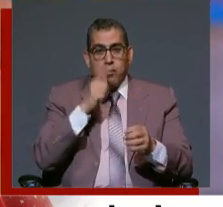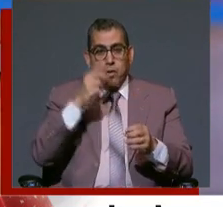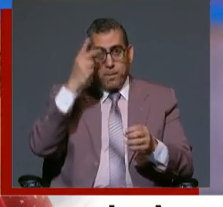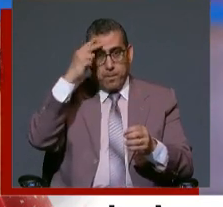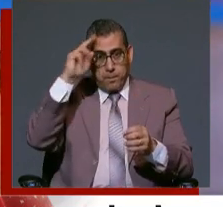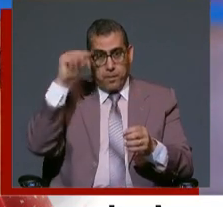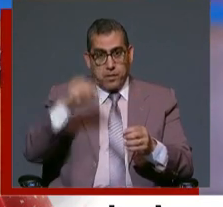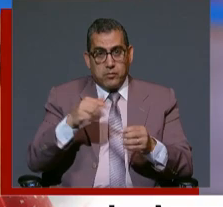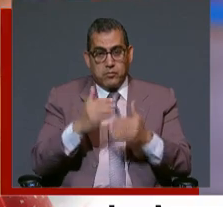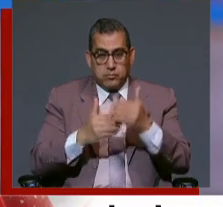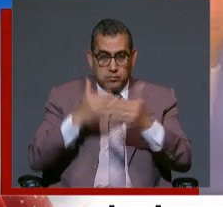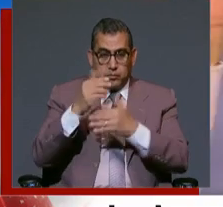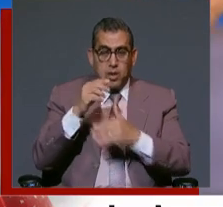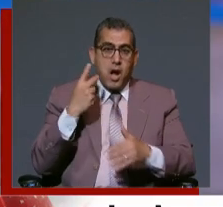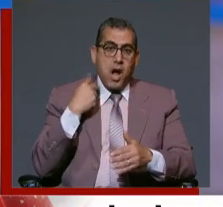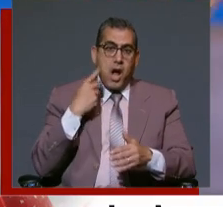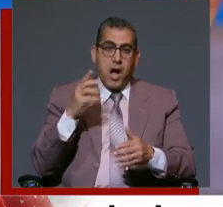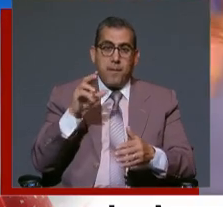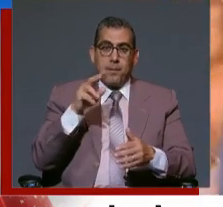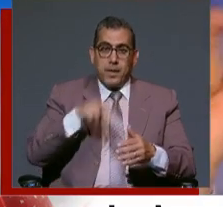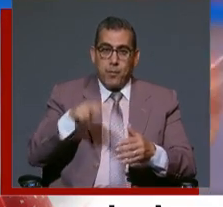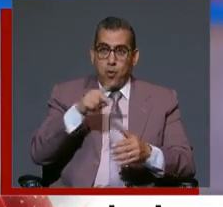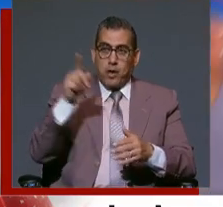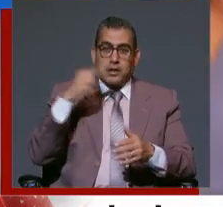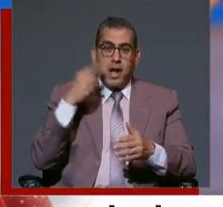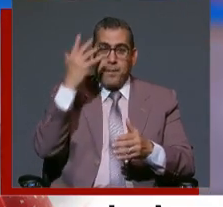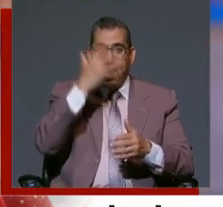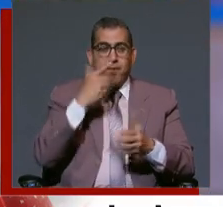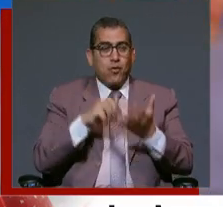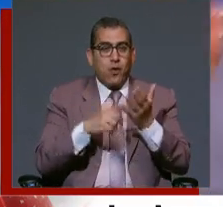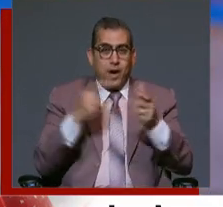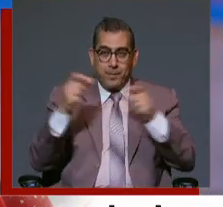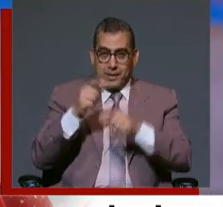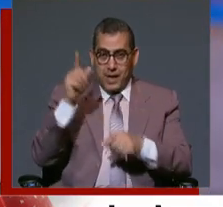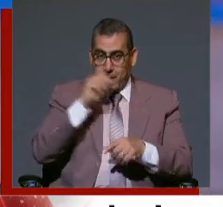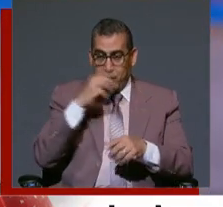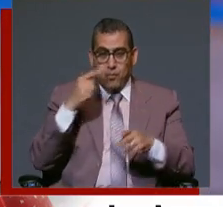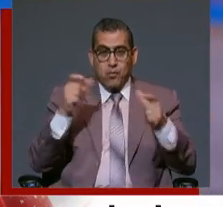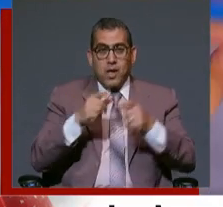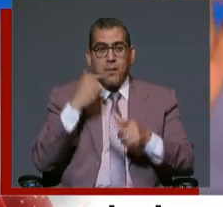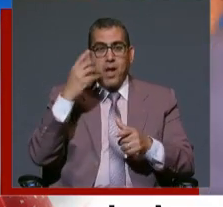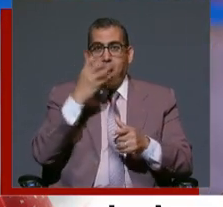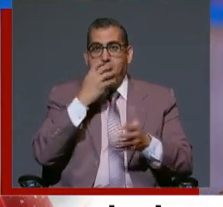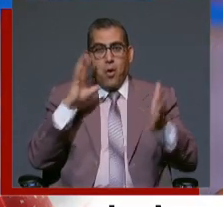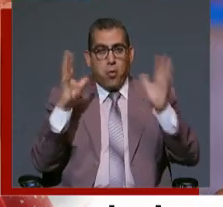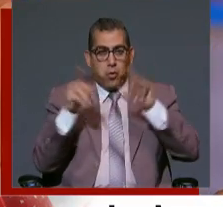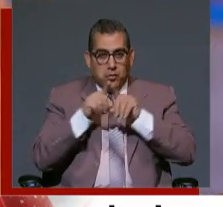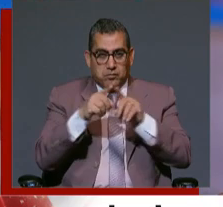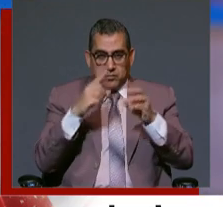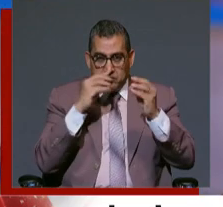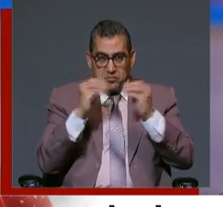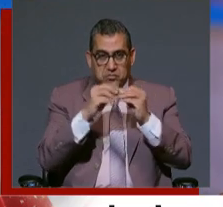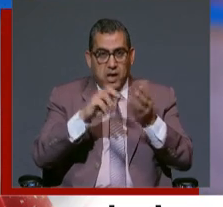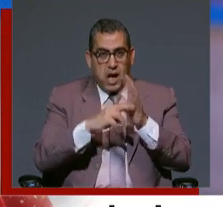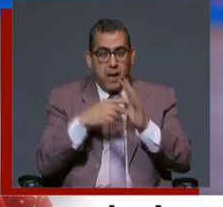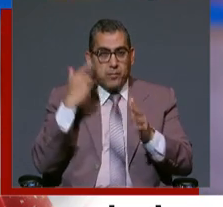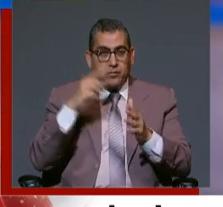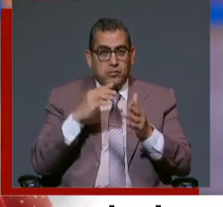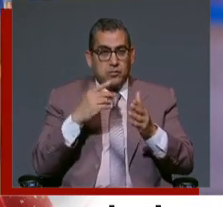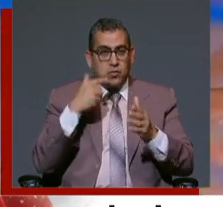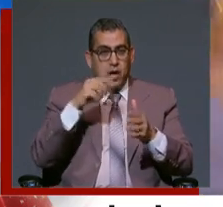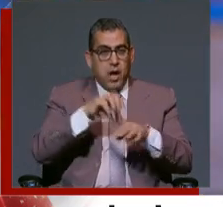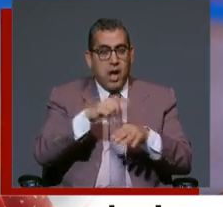هنروح كوب 28 احتياجات القارة الأفريقية في موضوع التكيف والموضوعات الخاصة بالخسائر